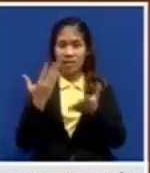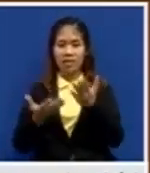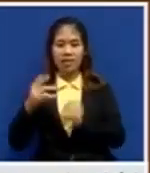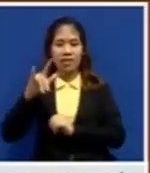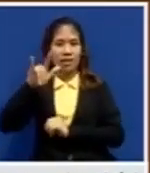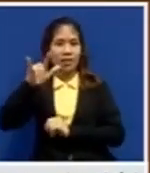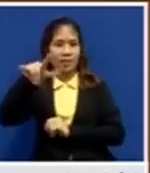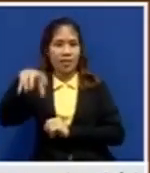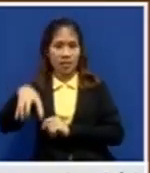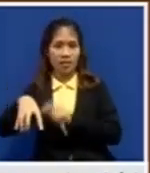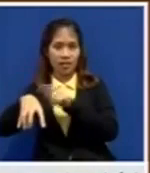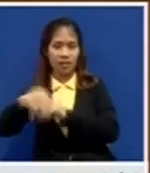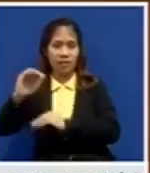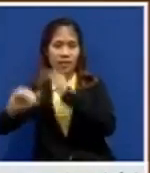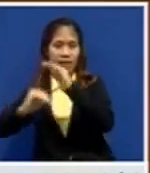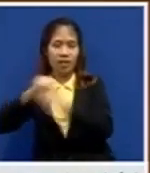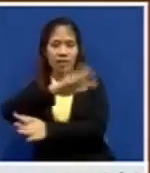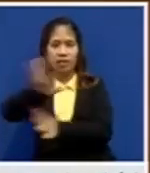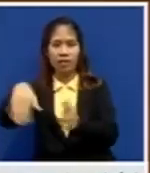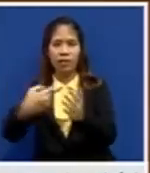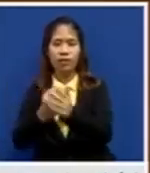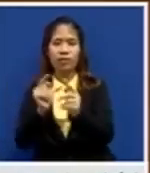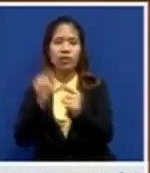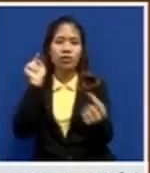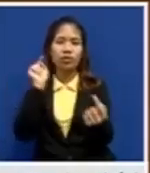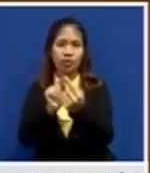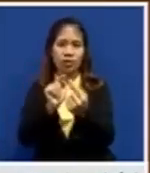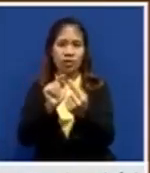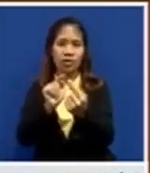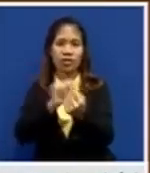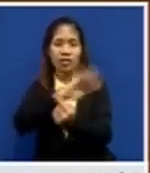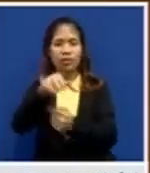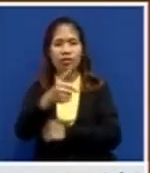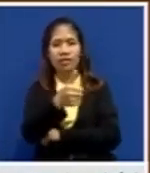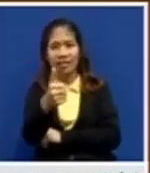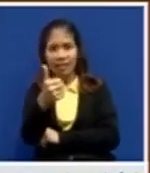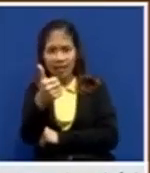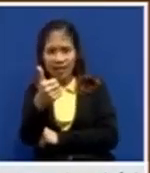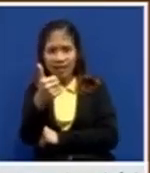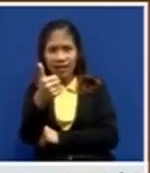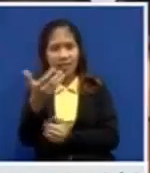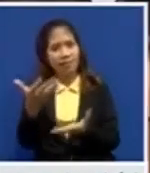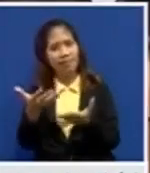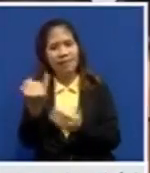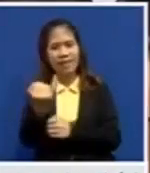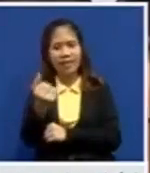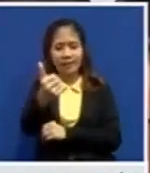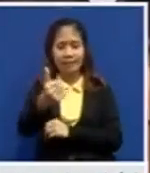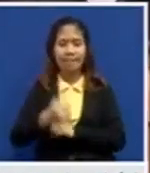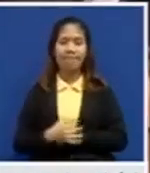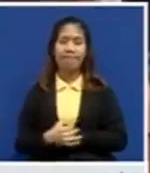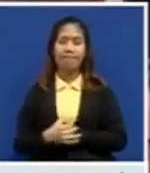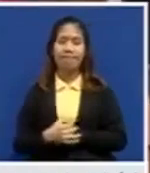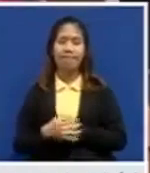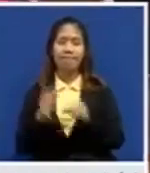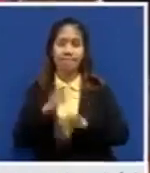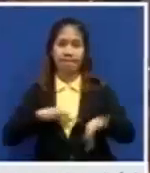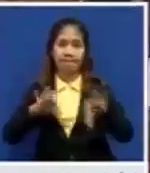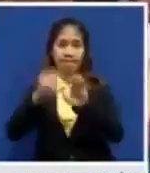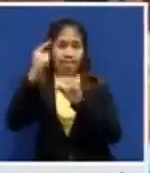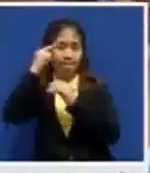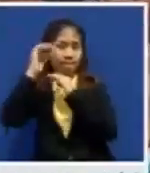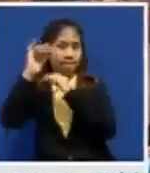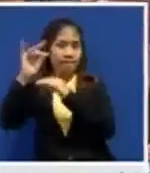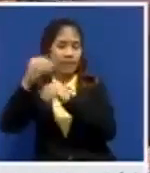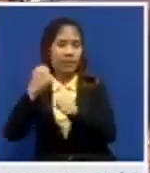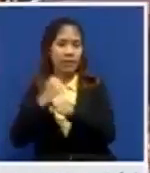าทุกอย่างมันเป็นสิ่งจุดที่มันจะดีก็ได้ไม่ดีก็ได้ฉะนั้นเราหวังอย่างยิ่งว่าการ